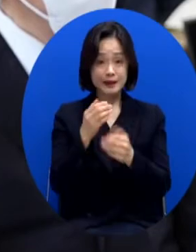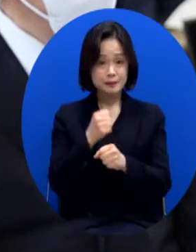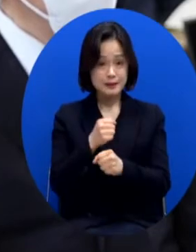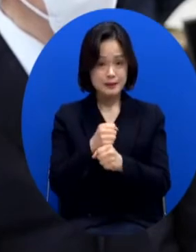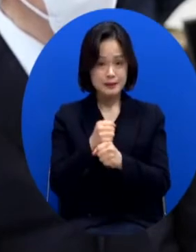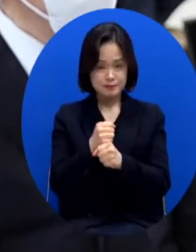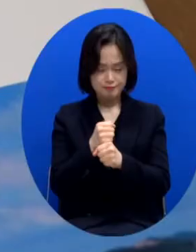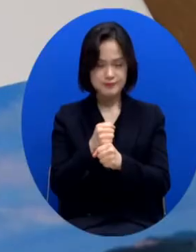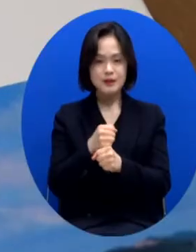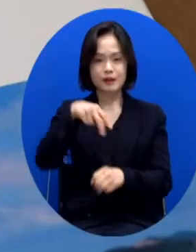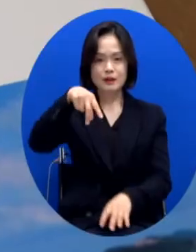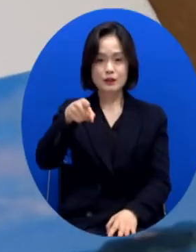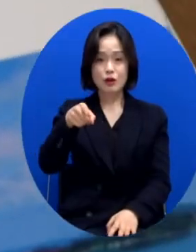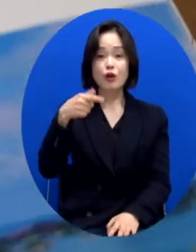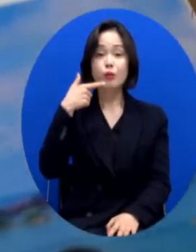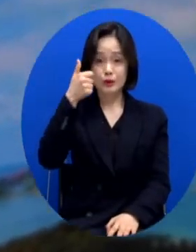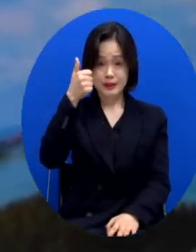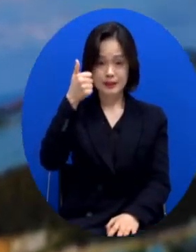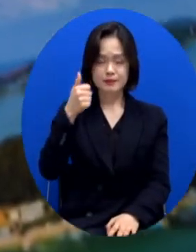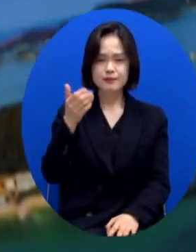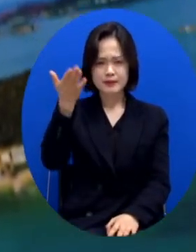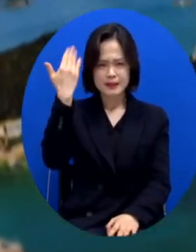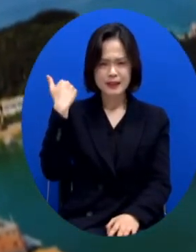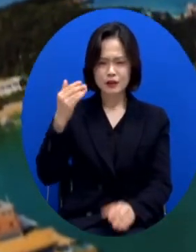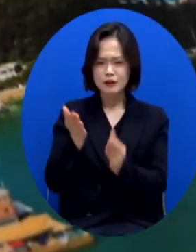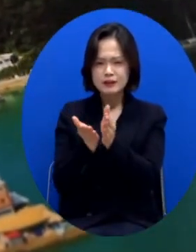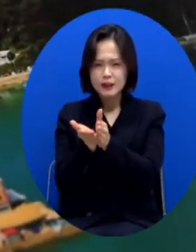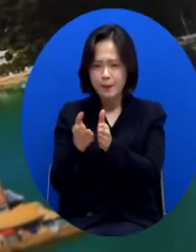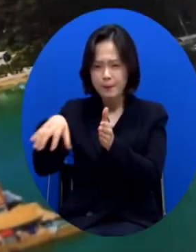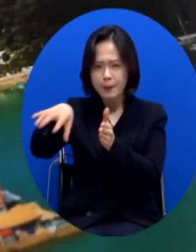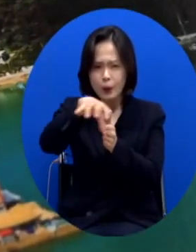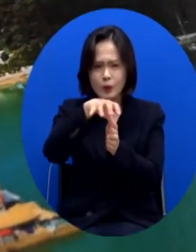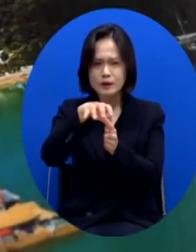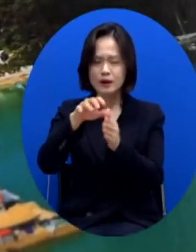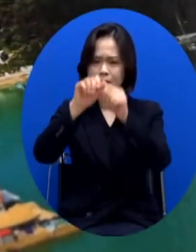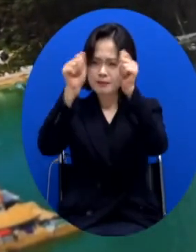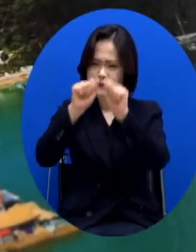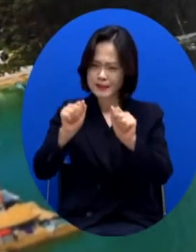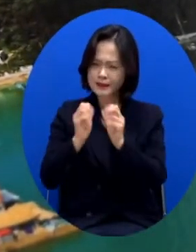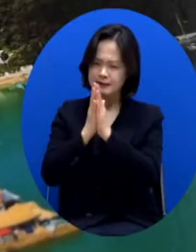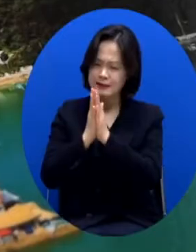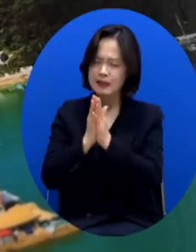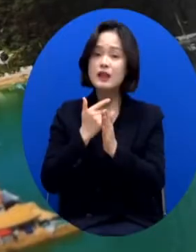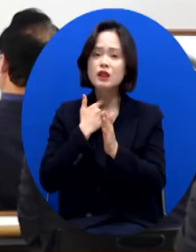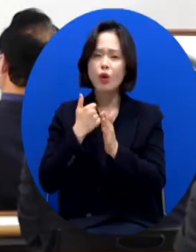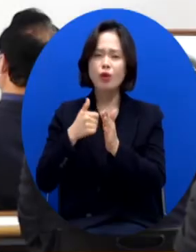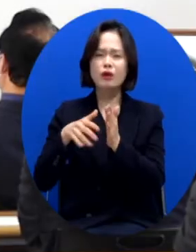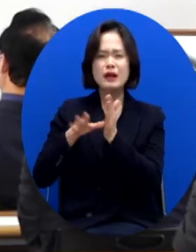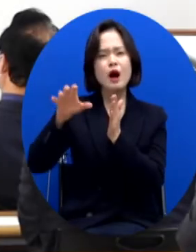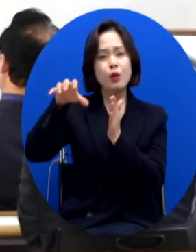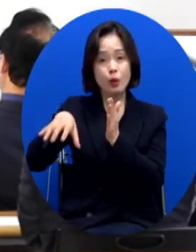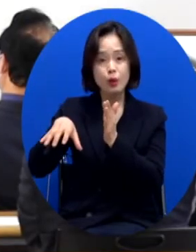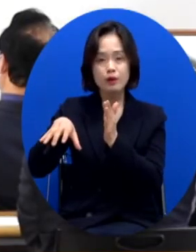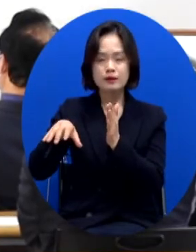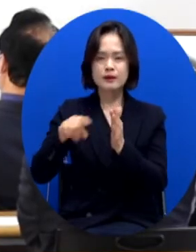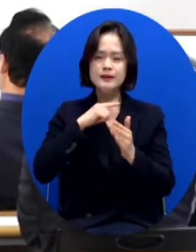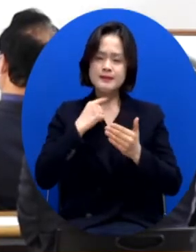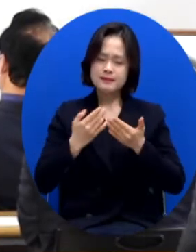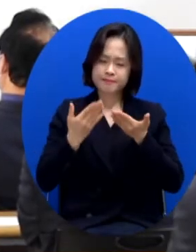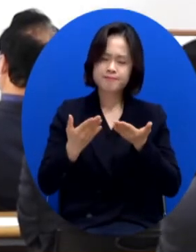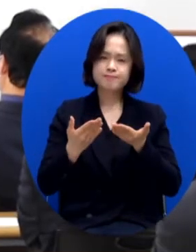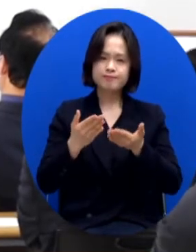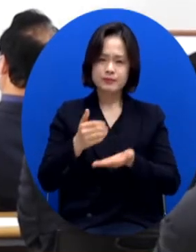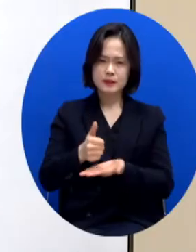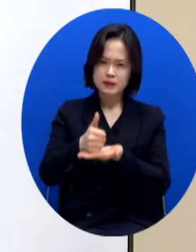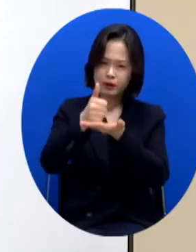표 목사는 미신 문화가 강했던 섬들을 다니며 교회를 세우고 자신의 쓸 것을 줄여서 성도와 주민을 섬겼던